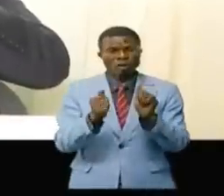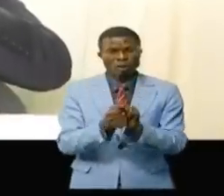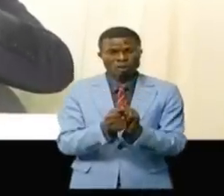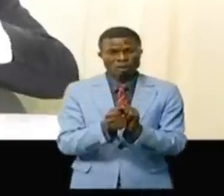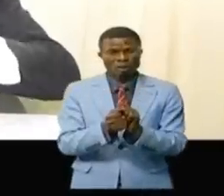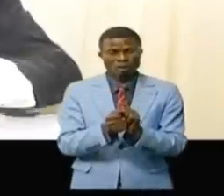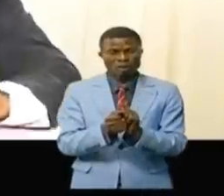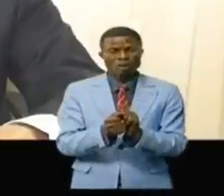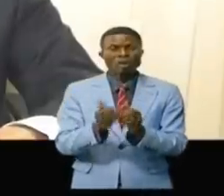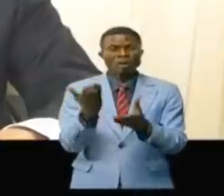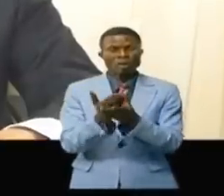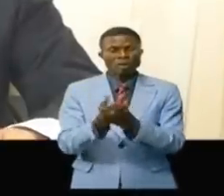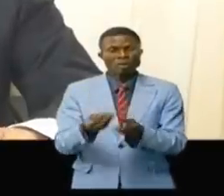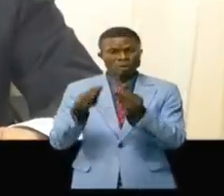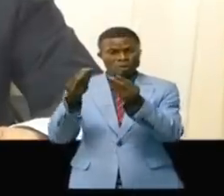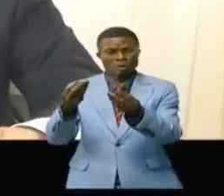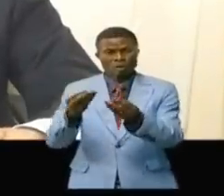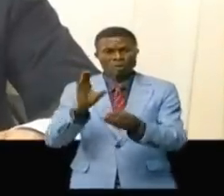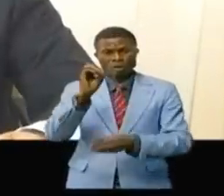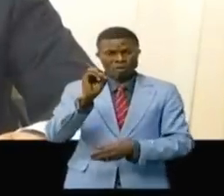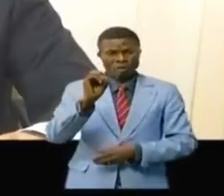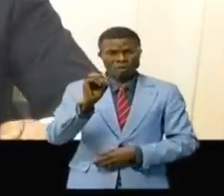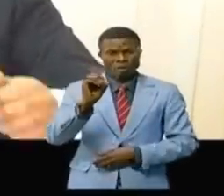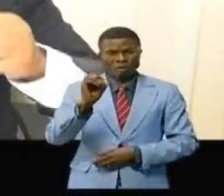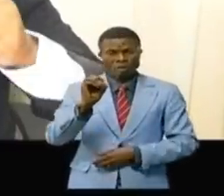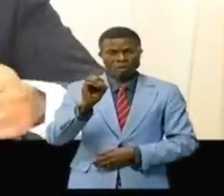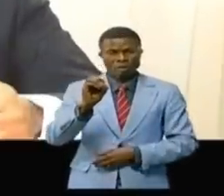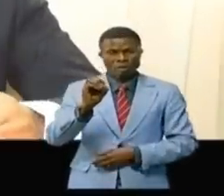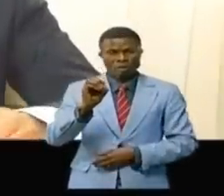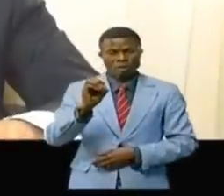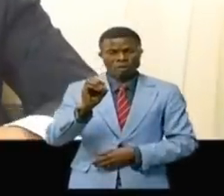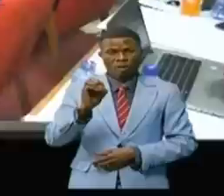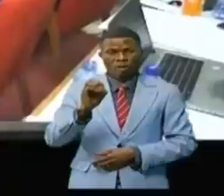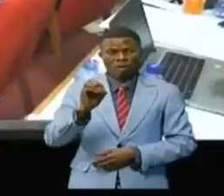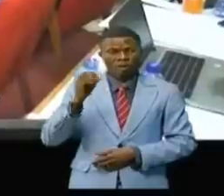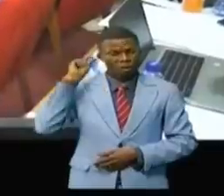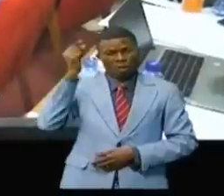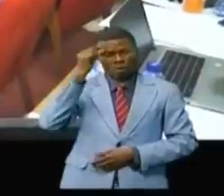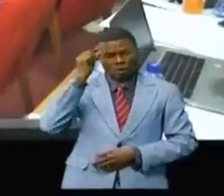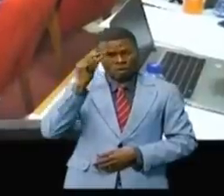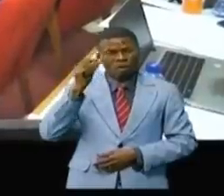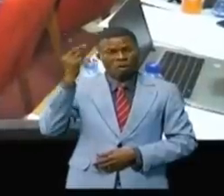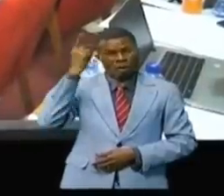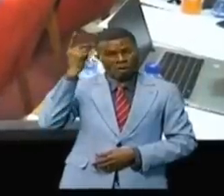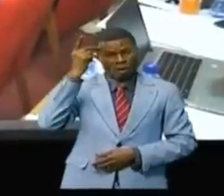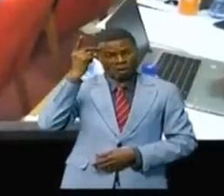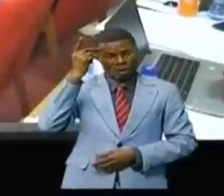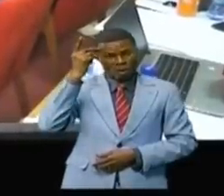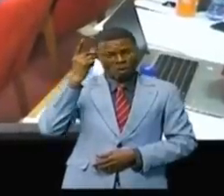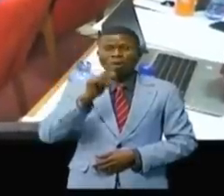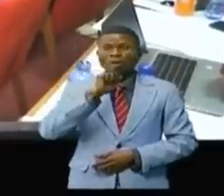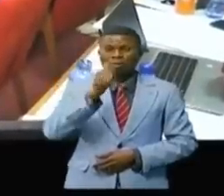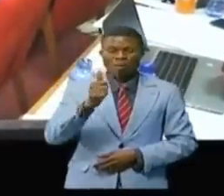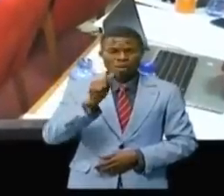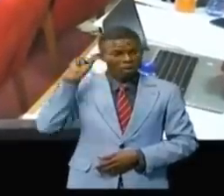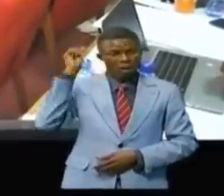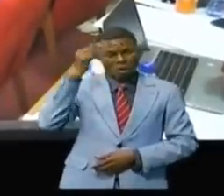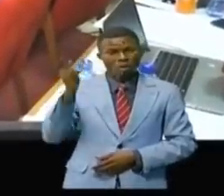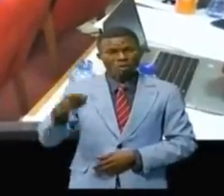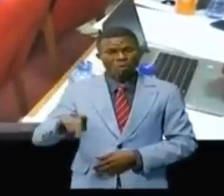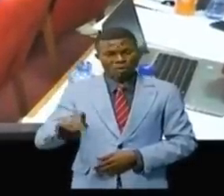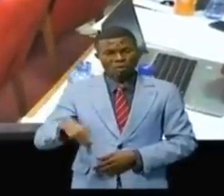cette transmission-là, c'est zéro. Ni le gouvernement du pouvoir central, ni le gouvernement